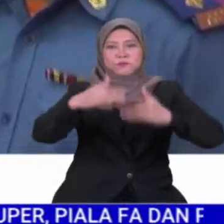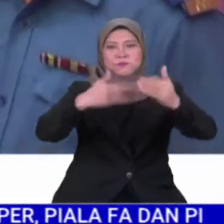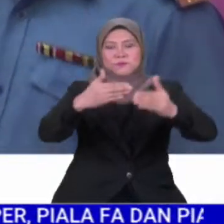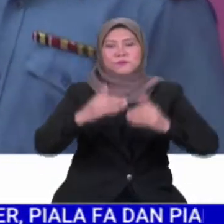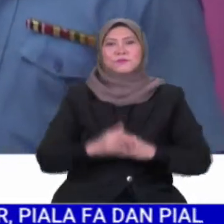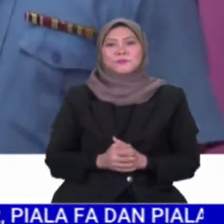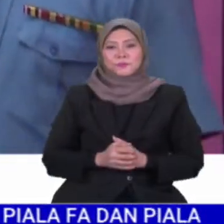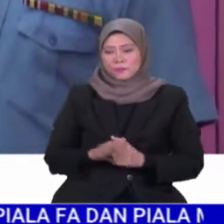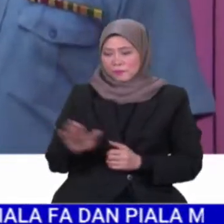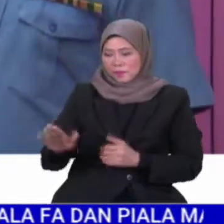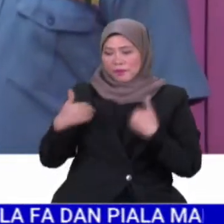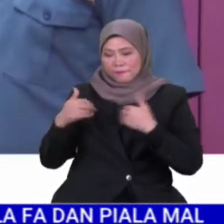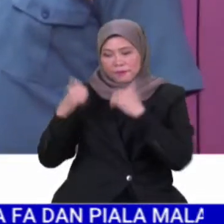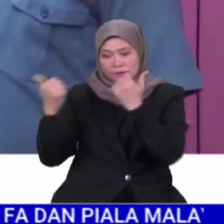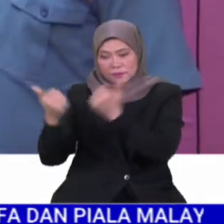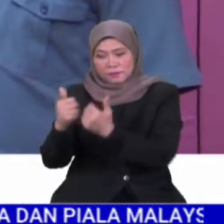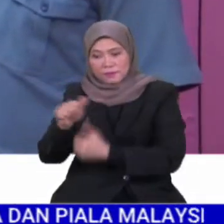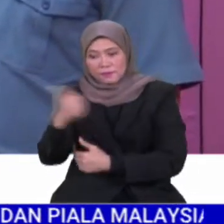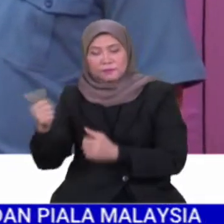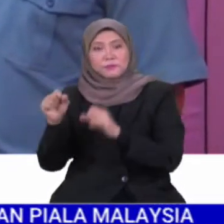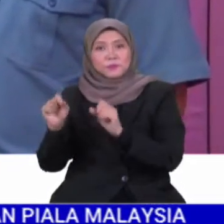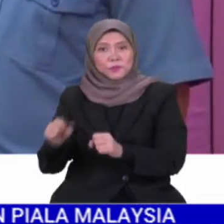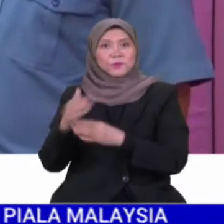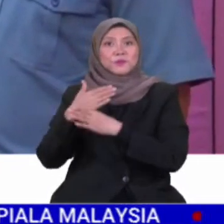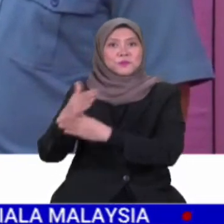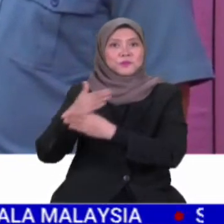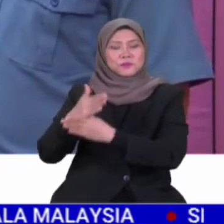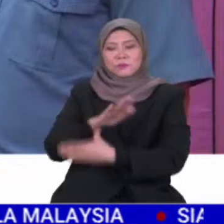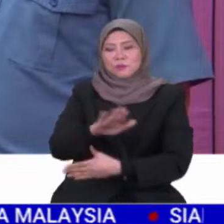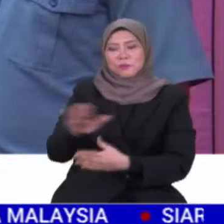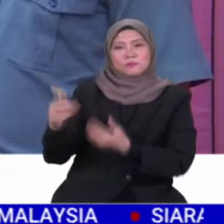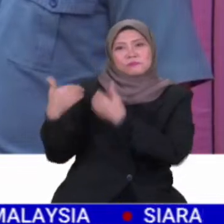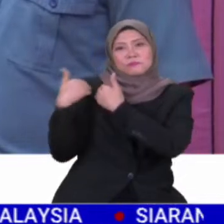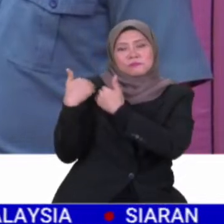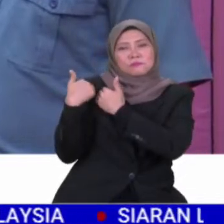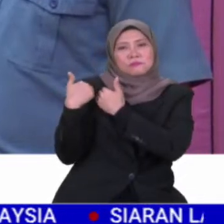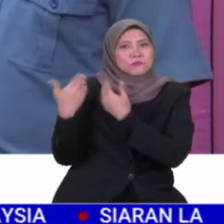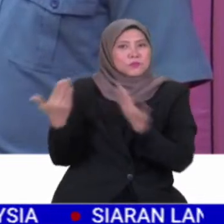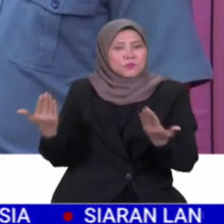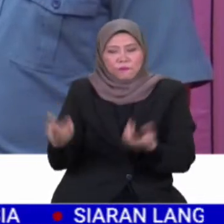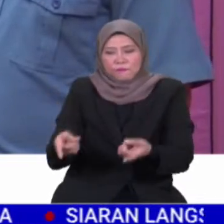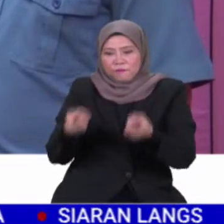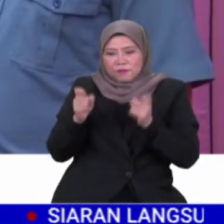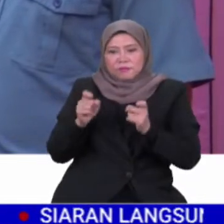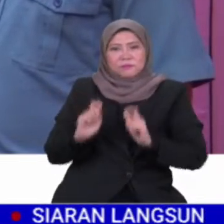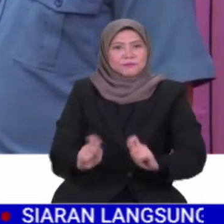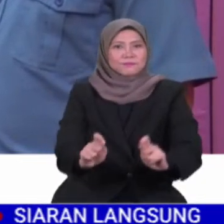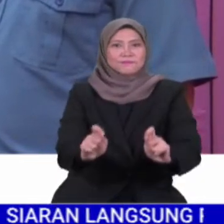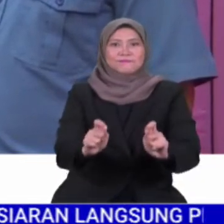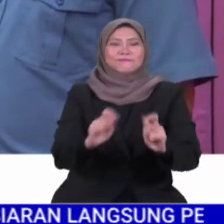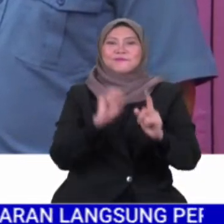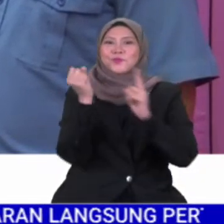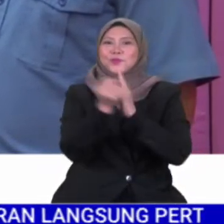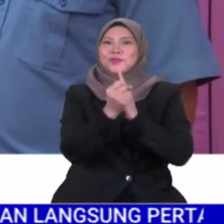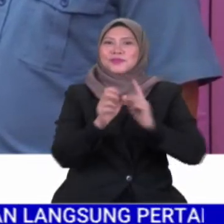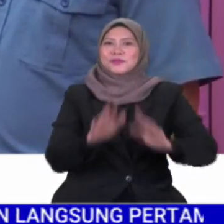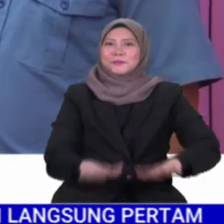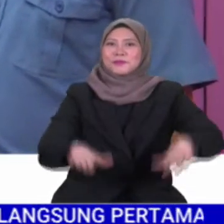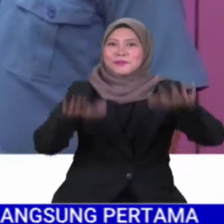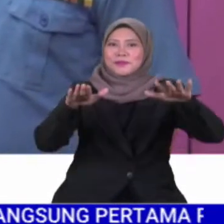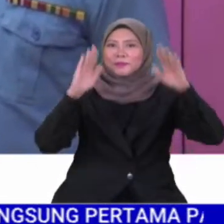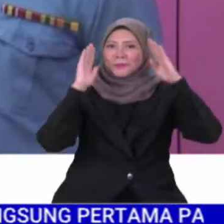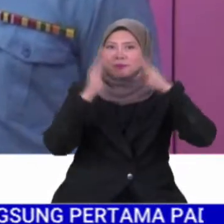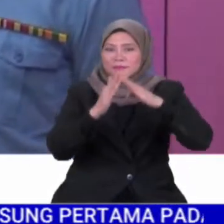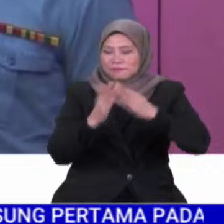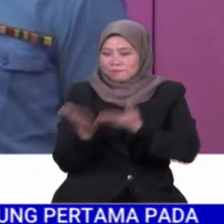Farid juga ada agensi-agensi yang lain. Jadi mungkin boleh kongsikan peranan mereka dan gerak kerja mereka betapa cepatnya dalam menangani situasi banjir di negeri Pahang